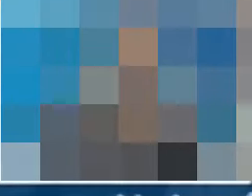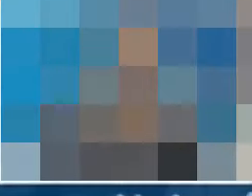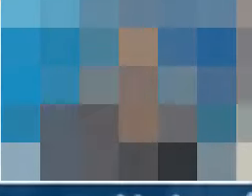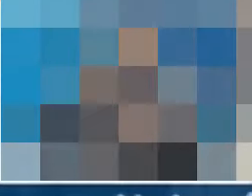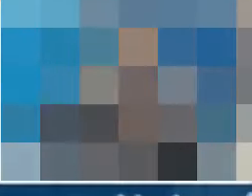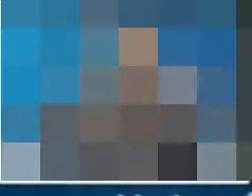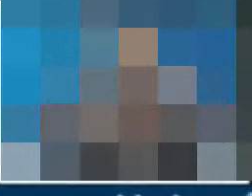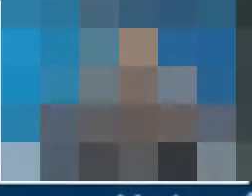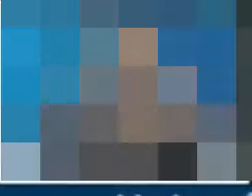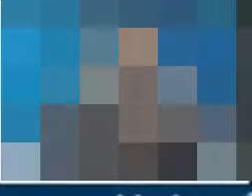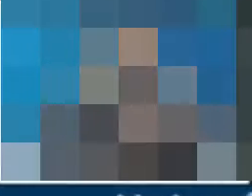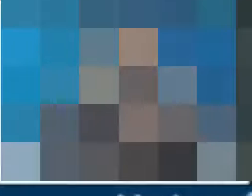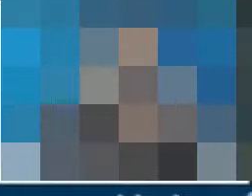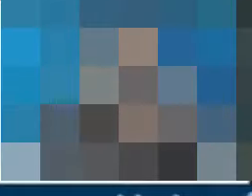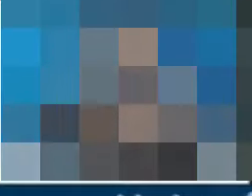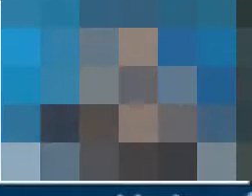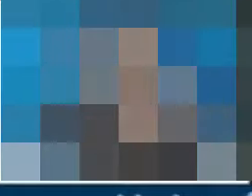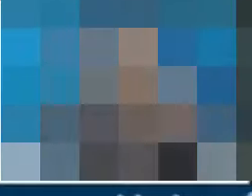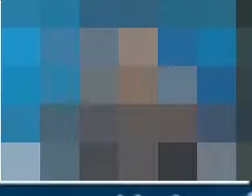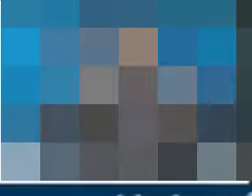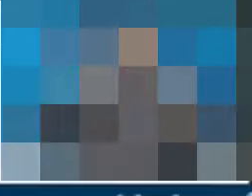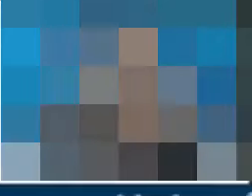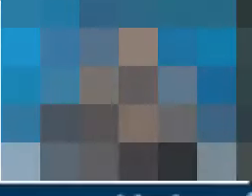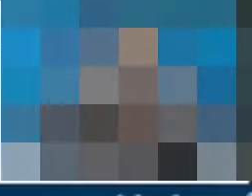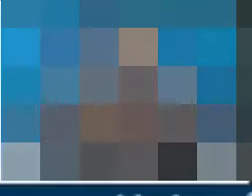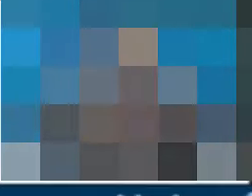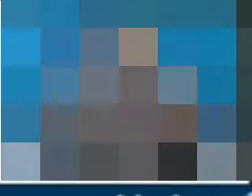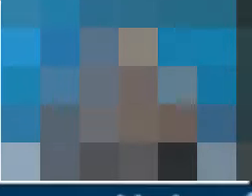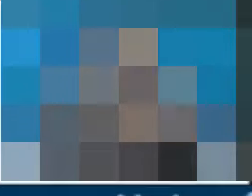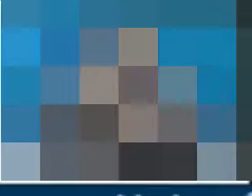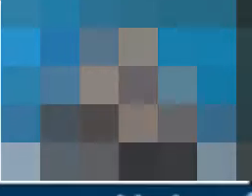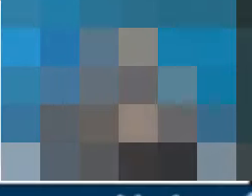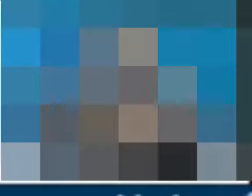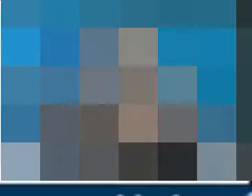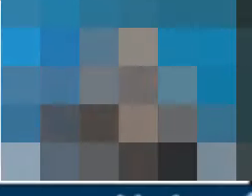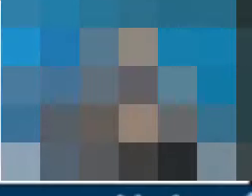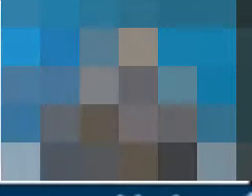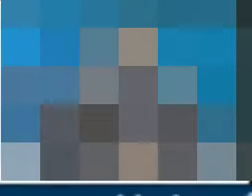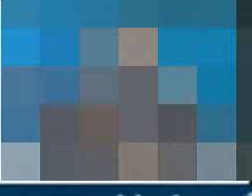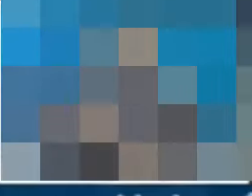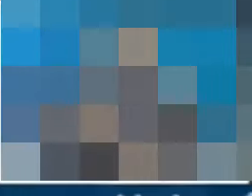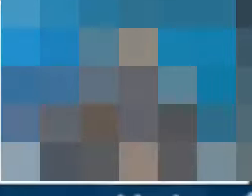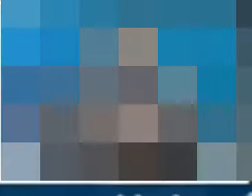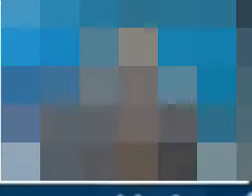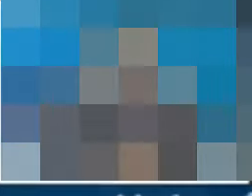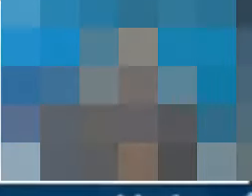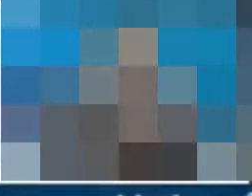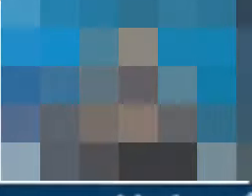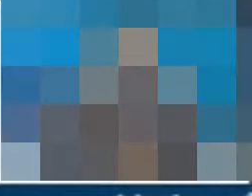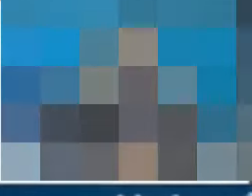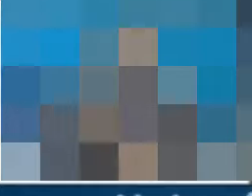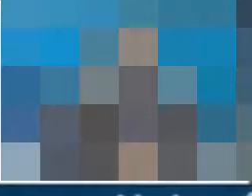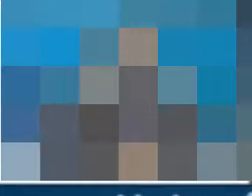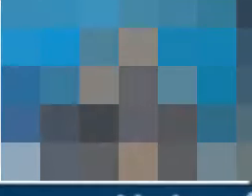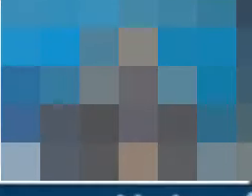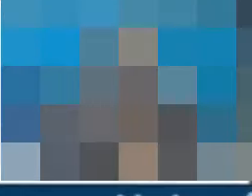13 مجزره في القطاع ارتكبتها قوات الاحتلال خلال الساعات ال 24 الماضيه هذا وقد استشهد